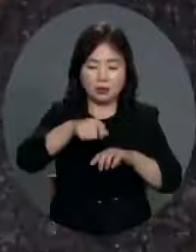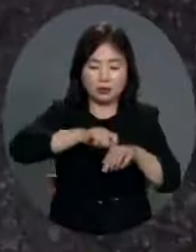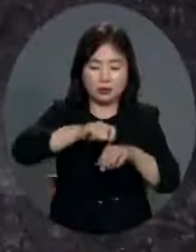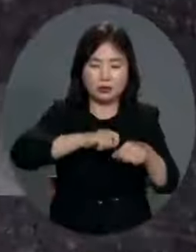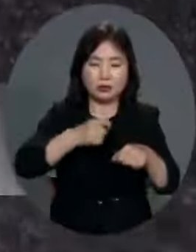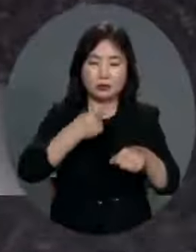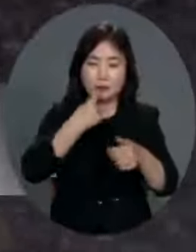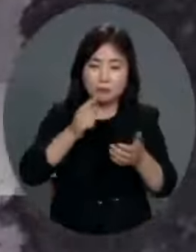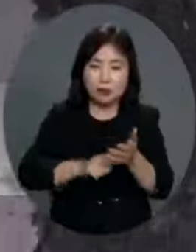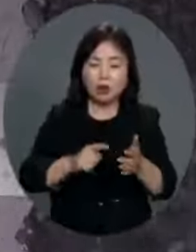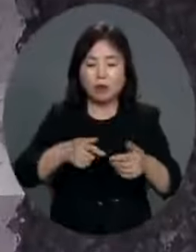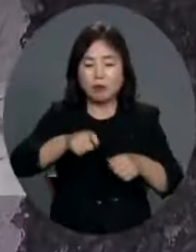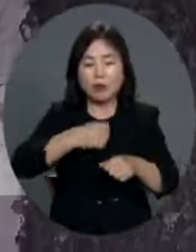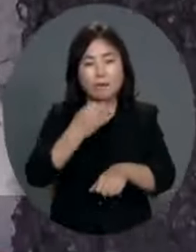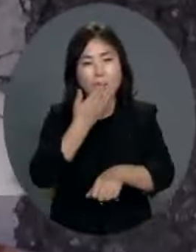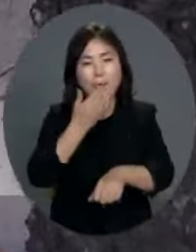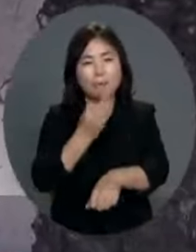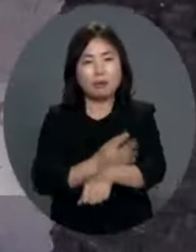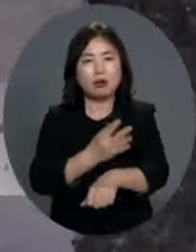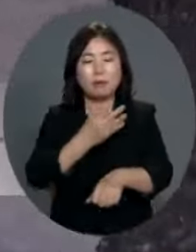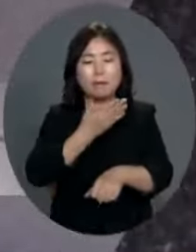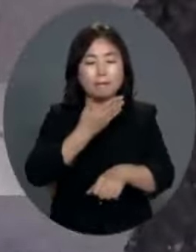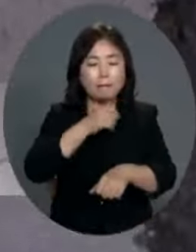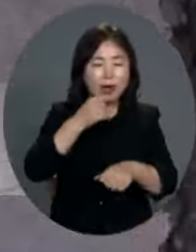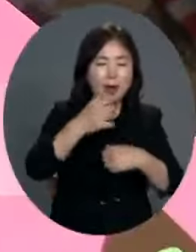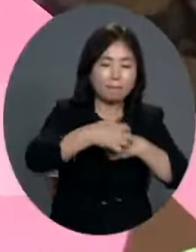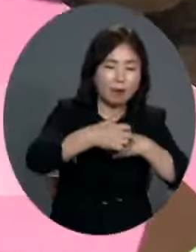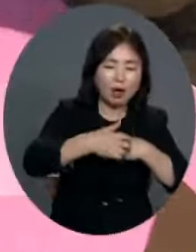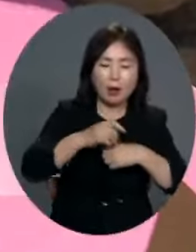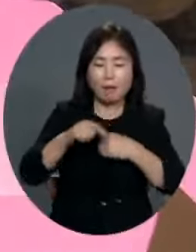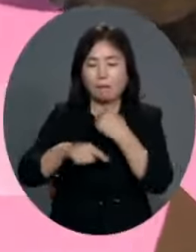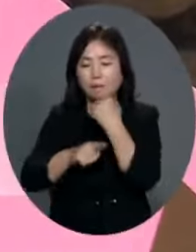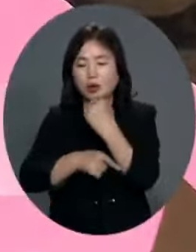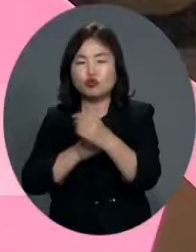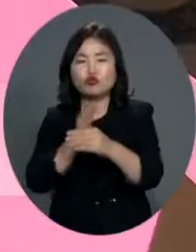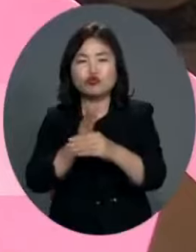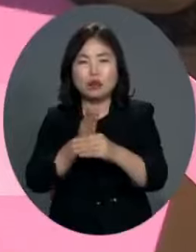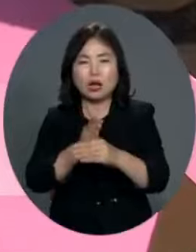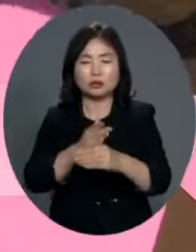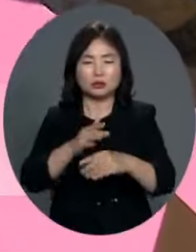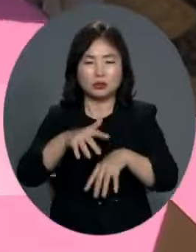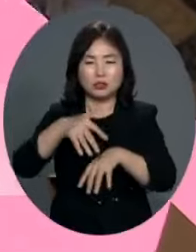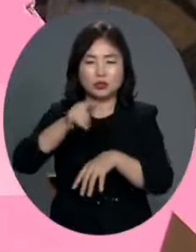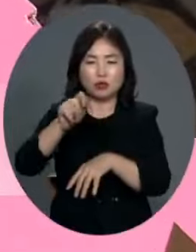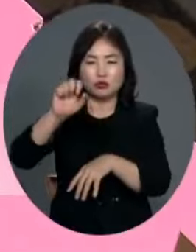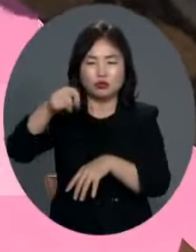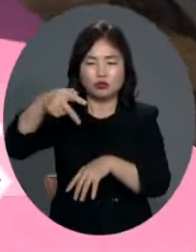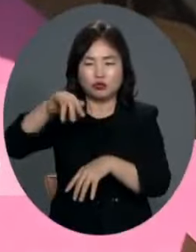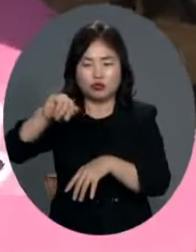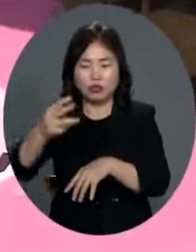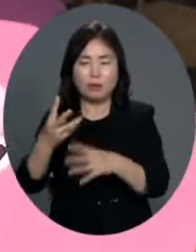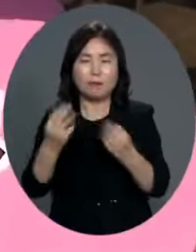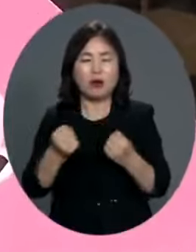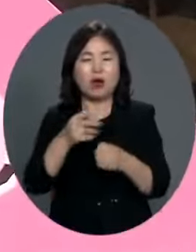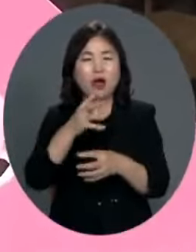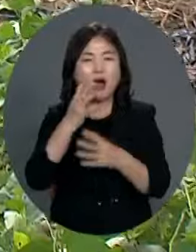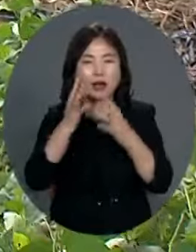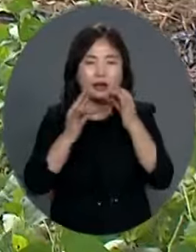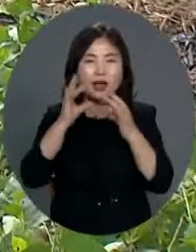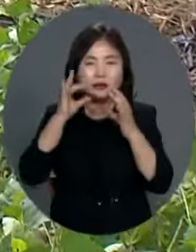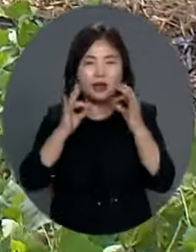벗길 수 있어 먹기에 편하고 맛은 배와 무의 중간 정도인데 섬유질이 풍부해 아삭아삭한 식감을